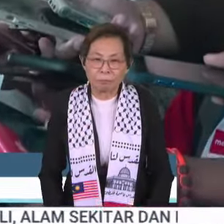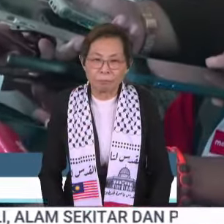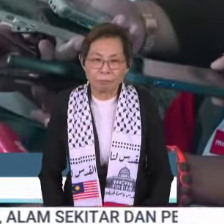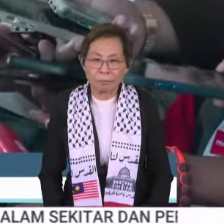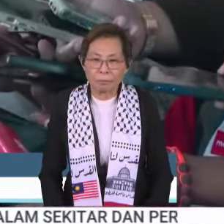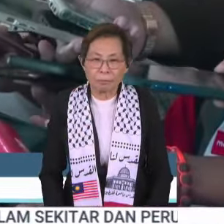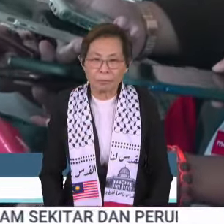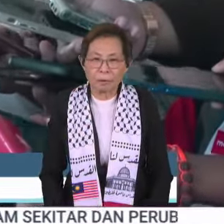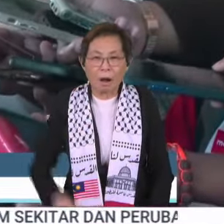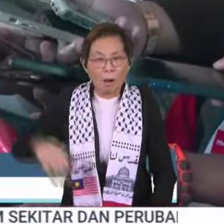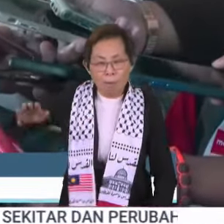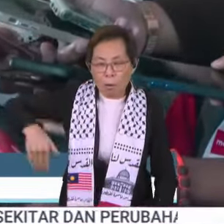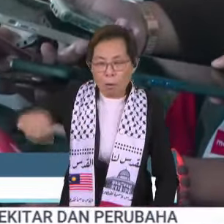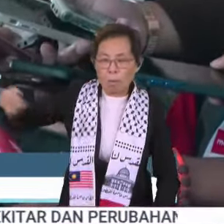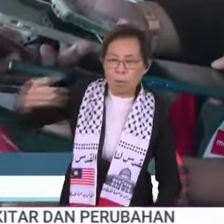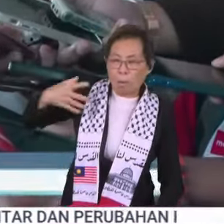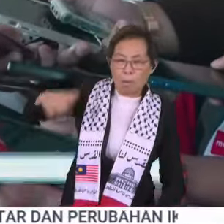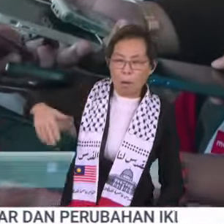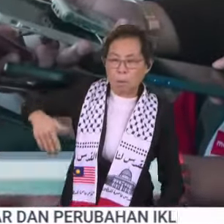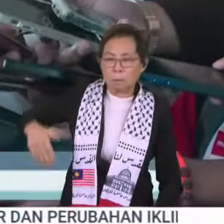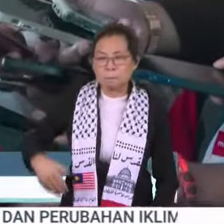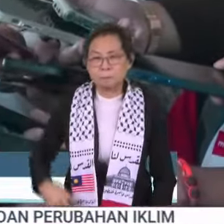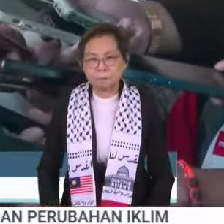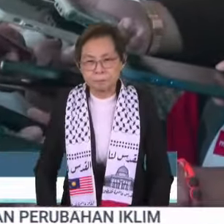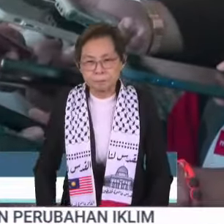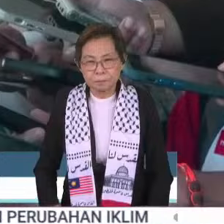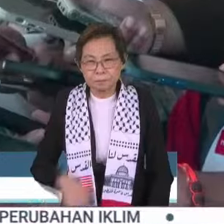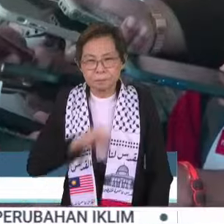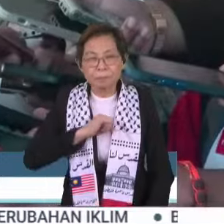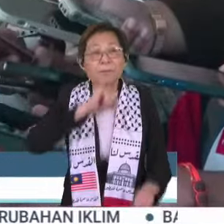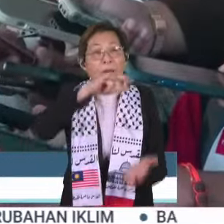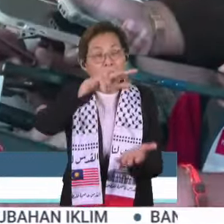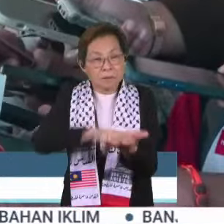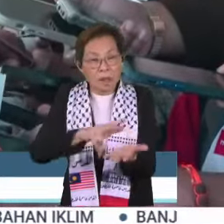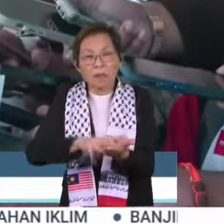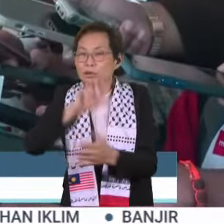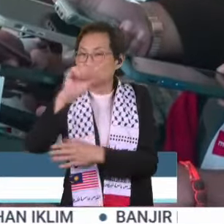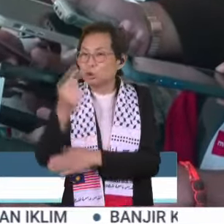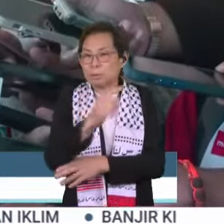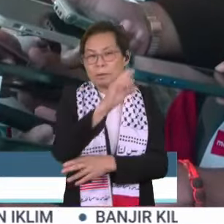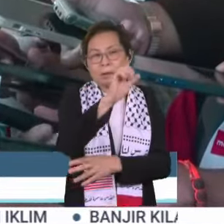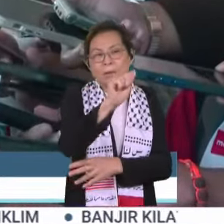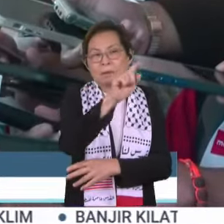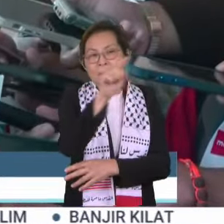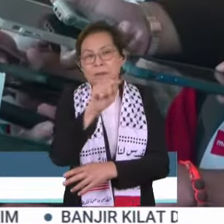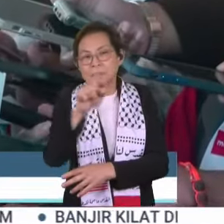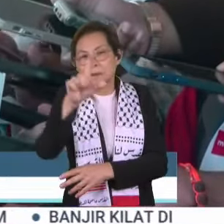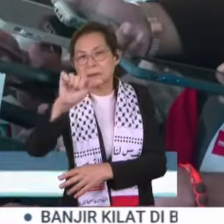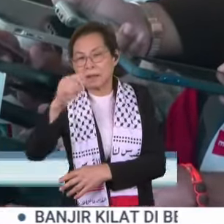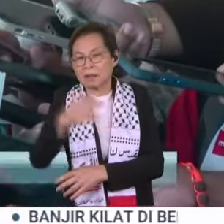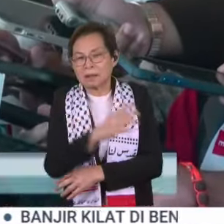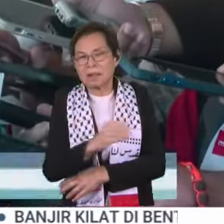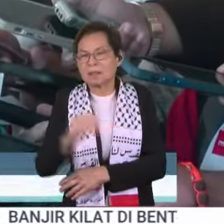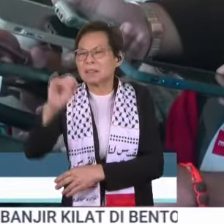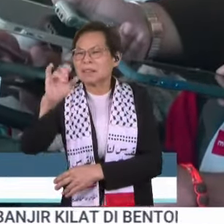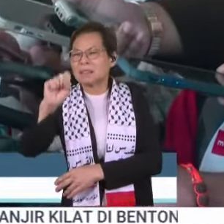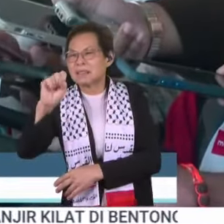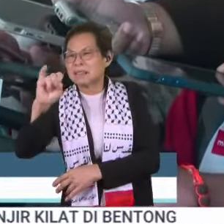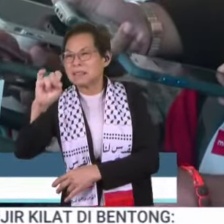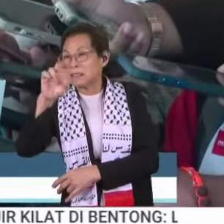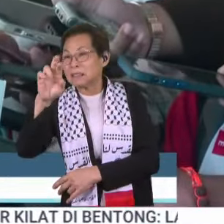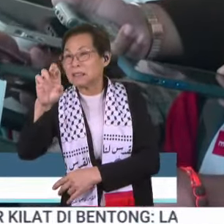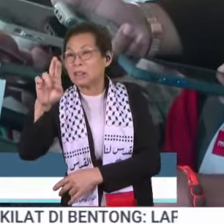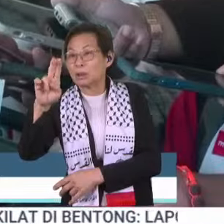itu belum ada maklumat apa-apa yang saya boleh sahkan cuma azilah okey sementara sirul Sebab Dia baru